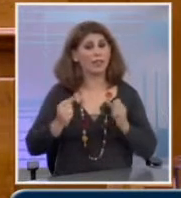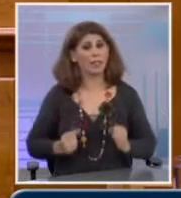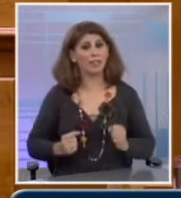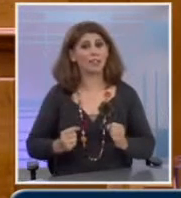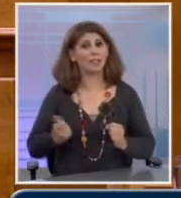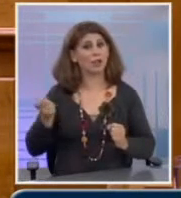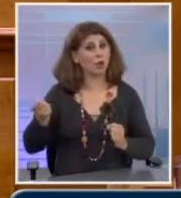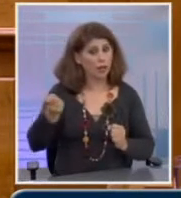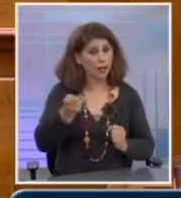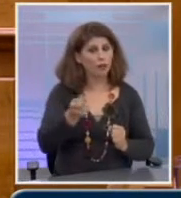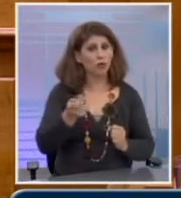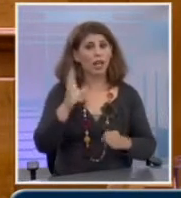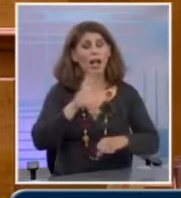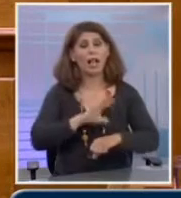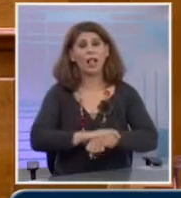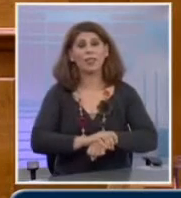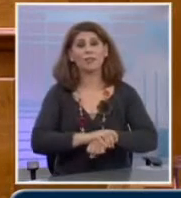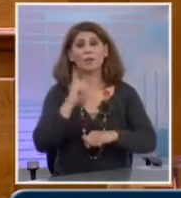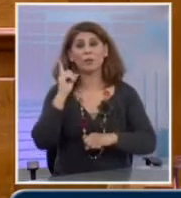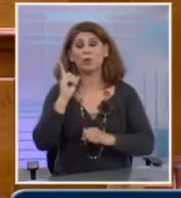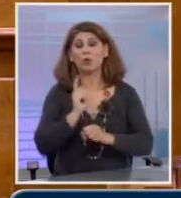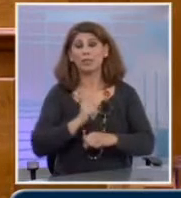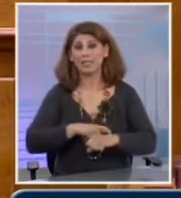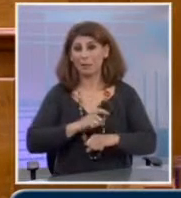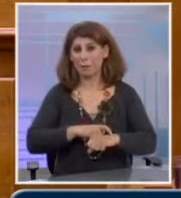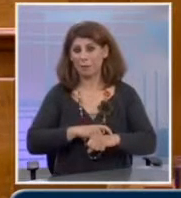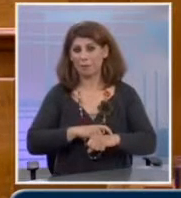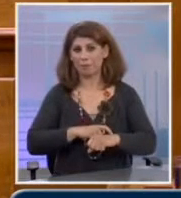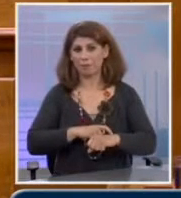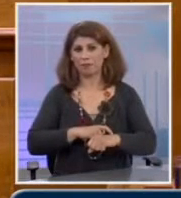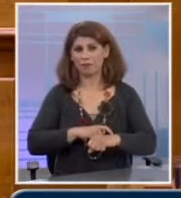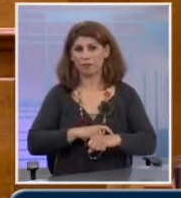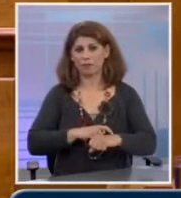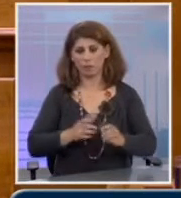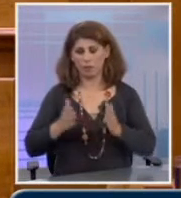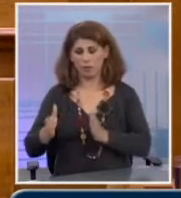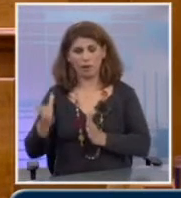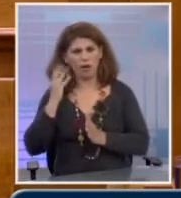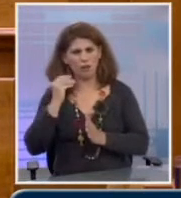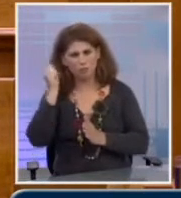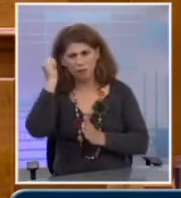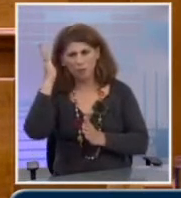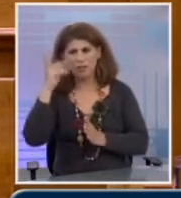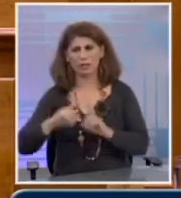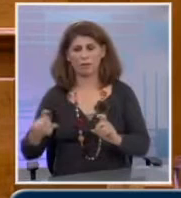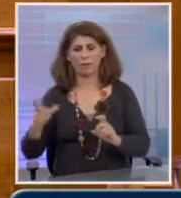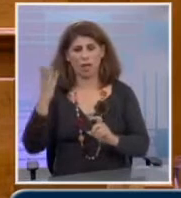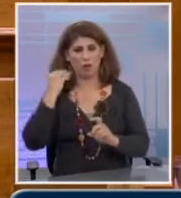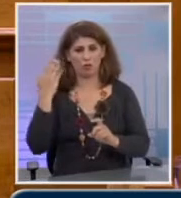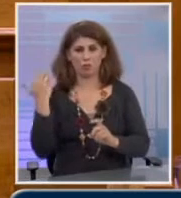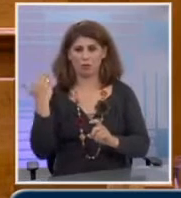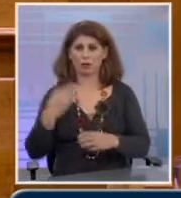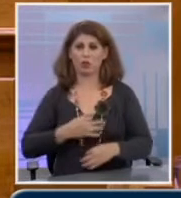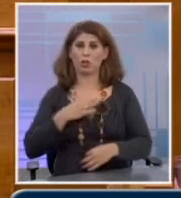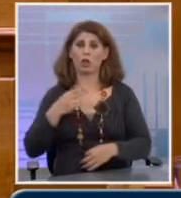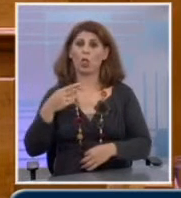χρέος, δέσμευσή μας από την πρώτη στιγμή, από την μια μεριά ακούμε απίστευτα πράγματα. Άκουσα προηγουμένως τον κύριο